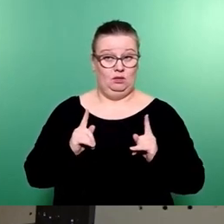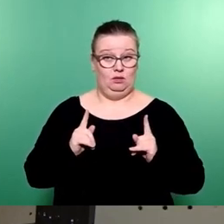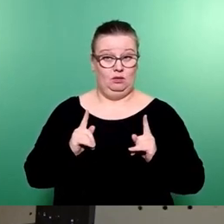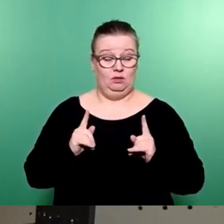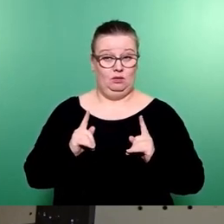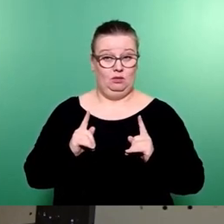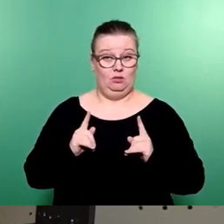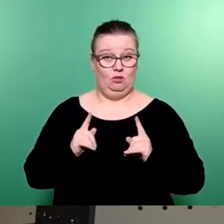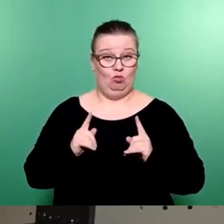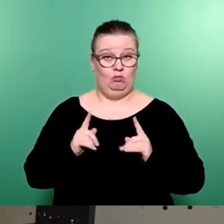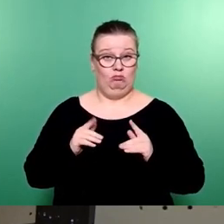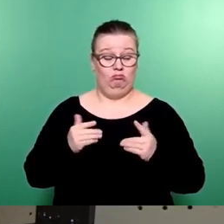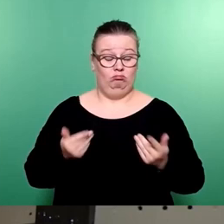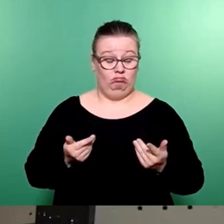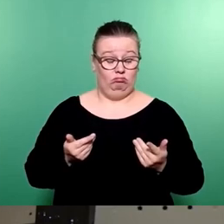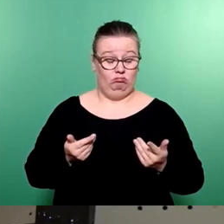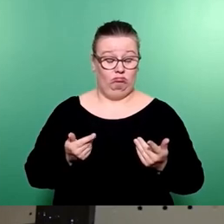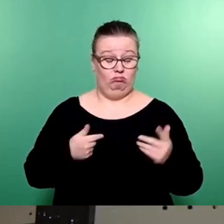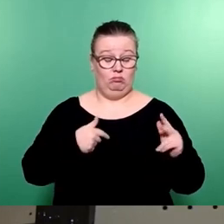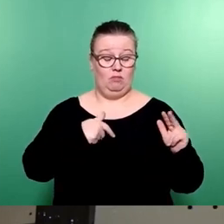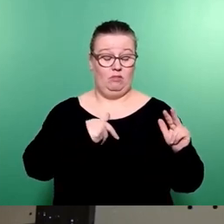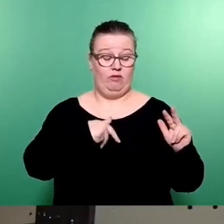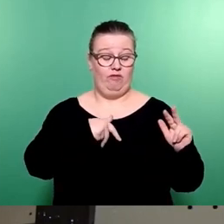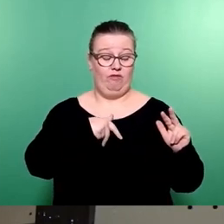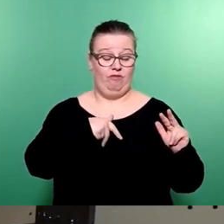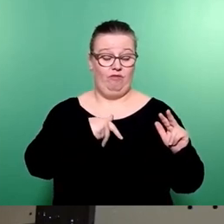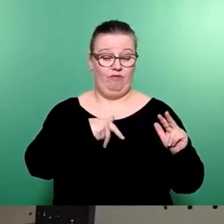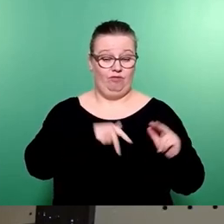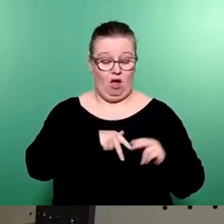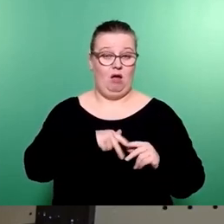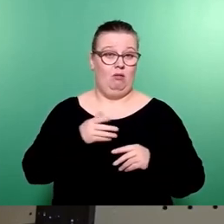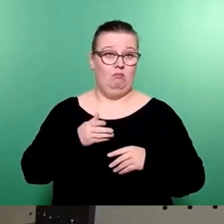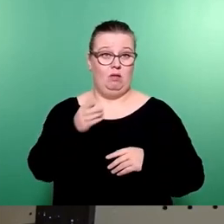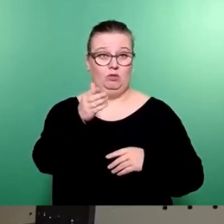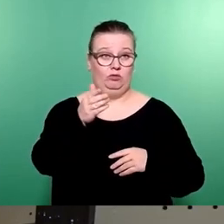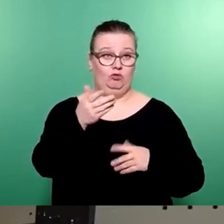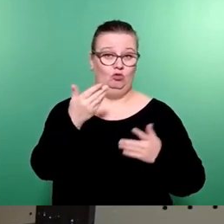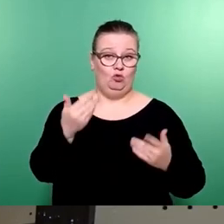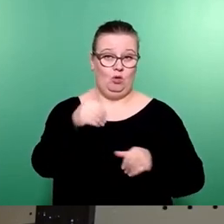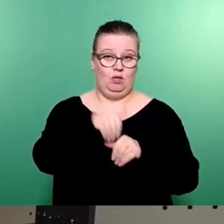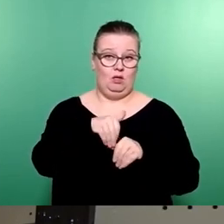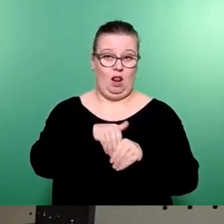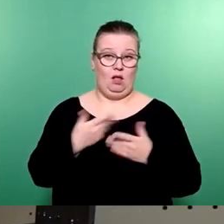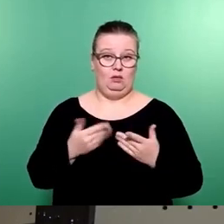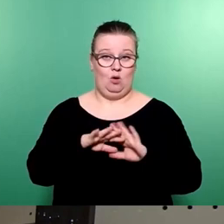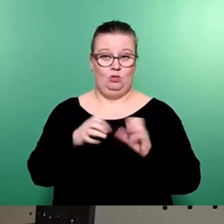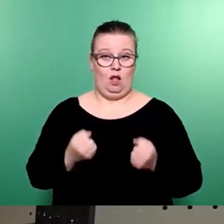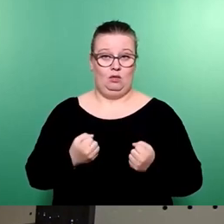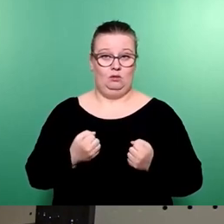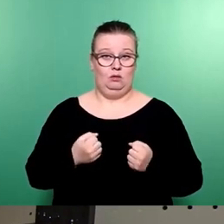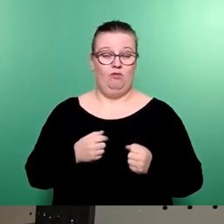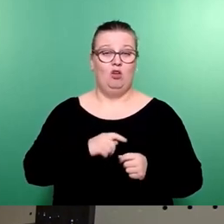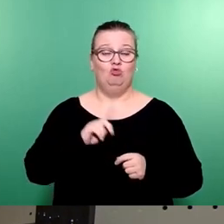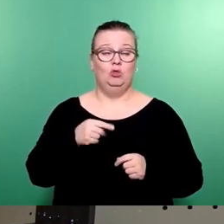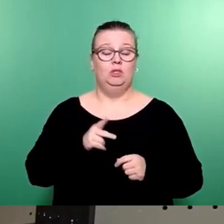Das sozusagen steckt eigentlich perspektivisch in diesem Haushalt drinne. Denn ich höre schon in